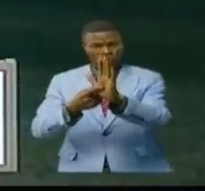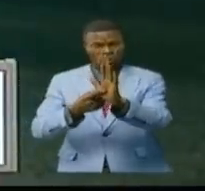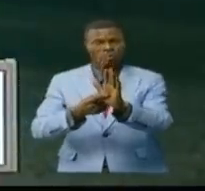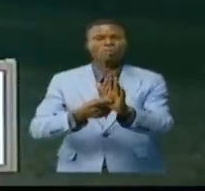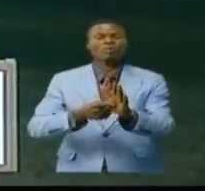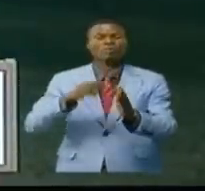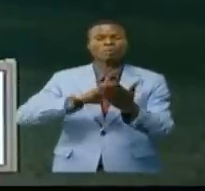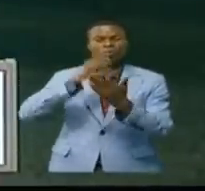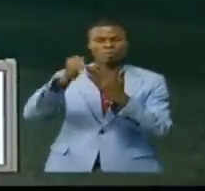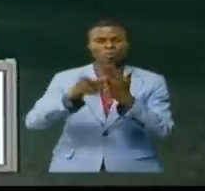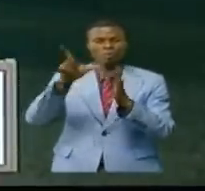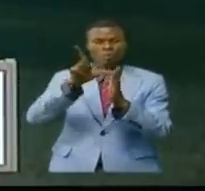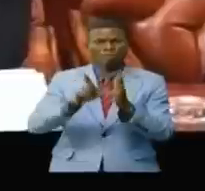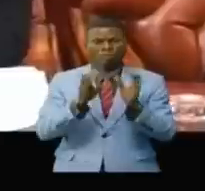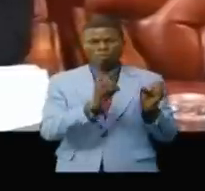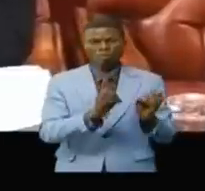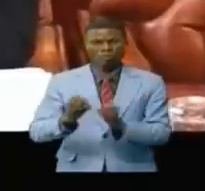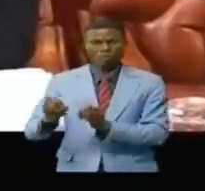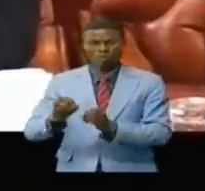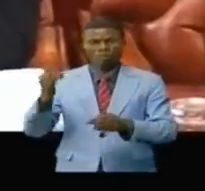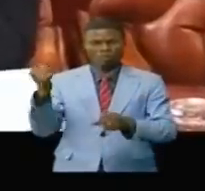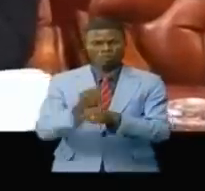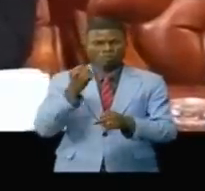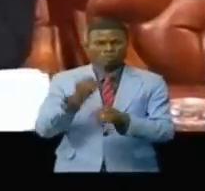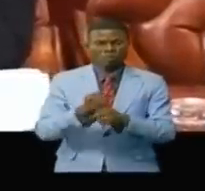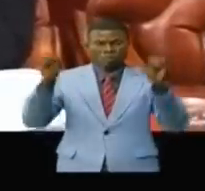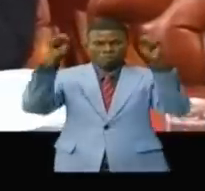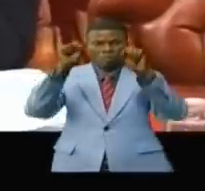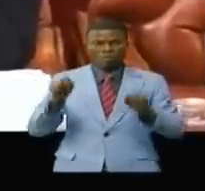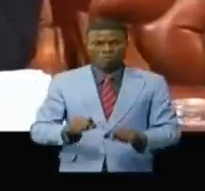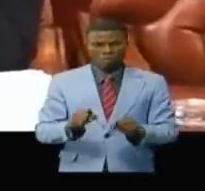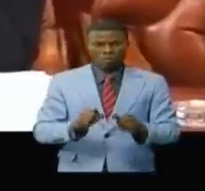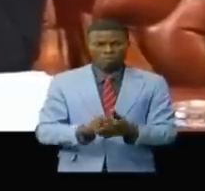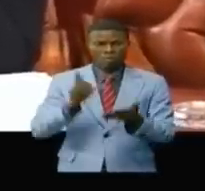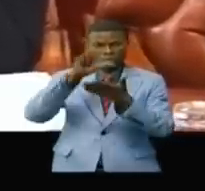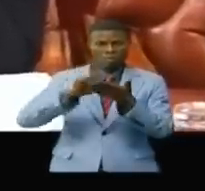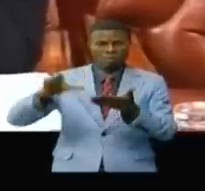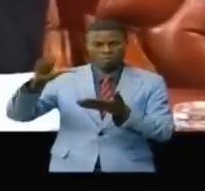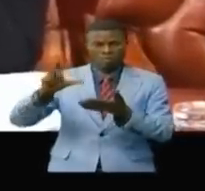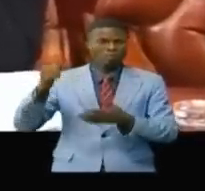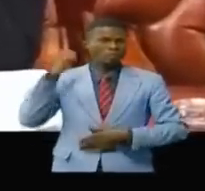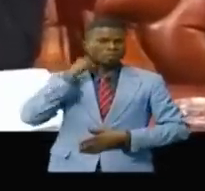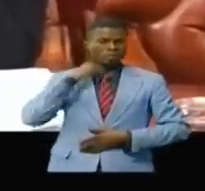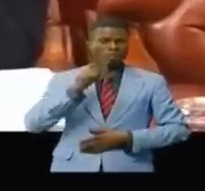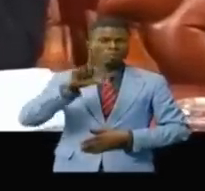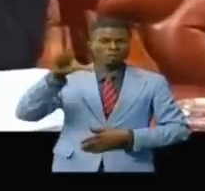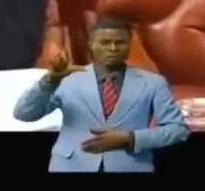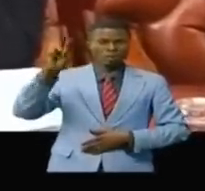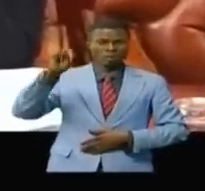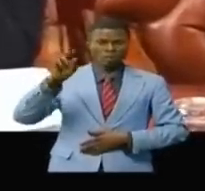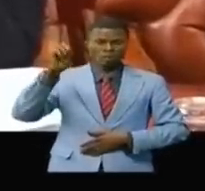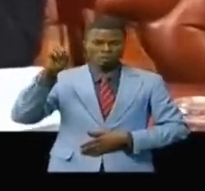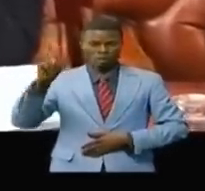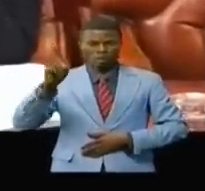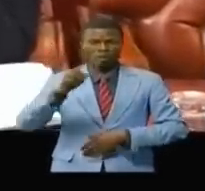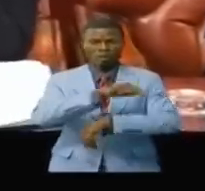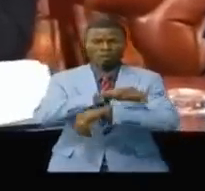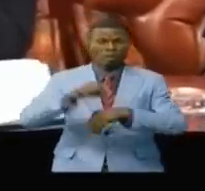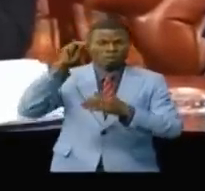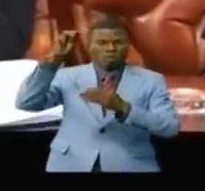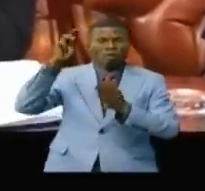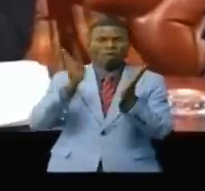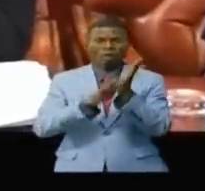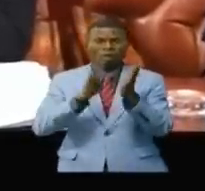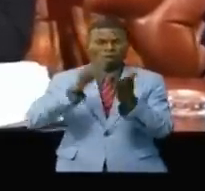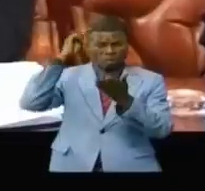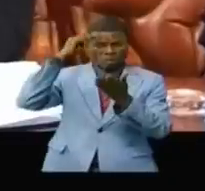décret portant organisation et fonctionnement du système des licences maîtrise doctorat LMD dans les établissements d'enseignement supérieur